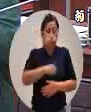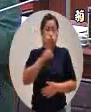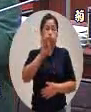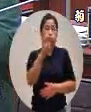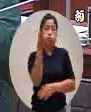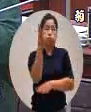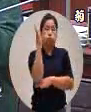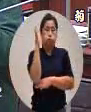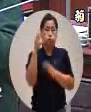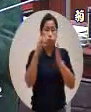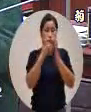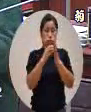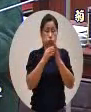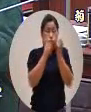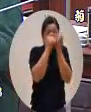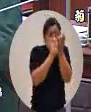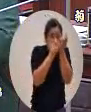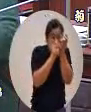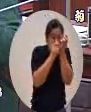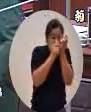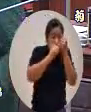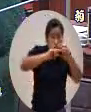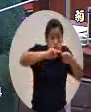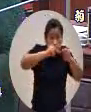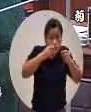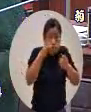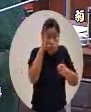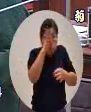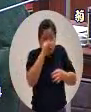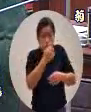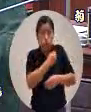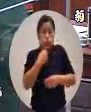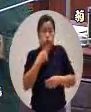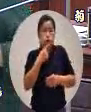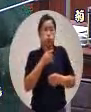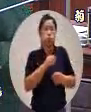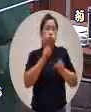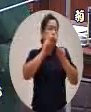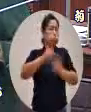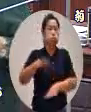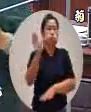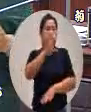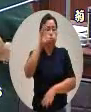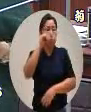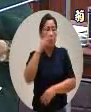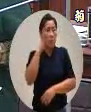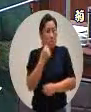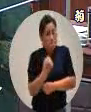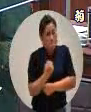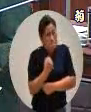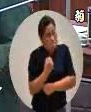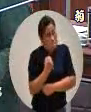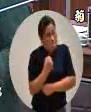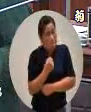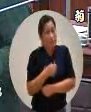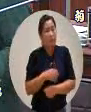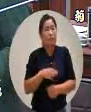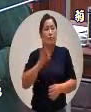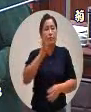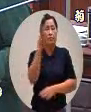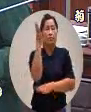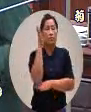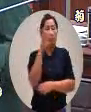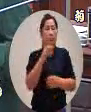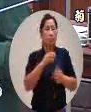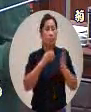任何一絲的線索我們也不放棄我們會積極請財政局協助